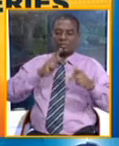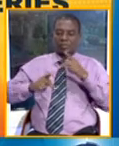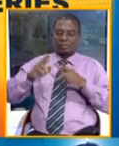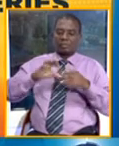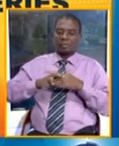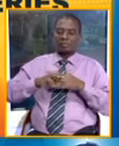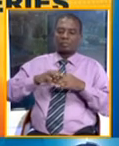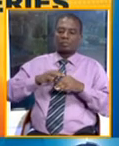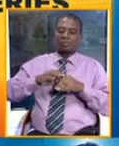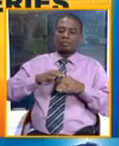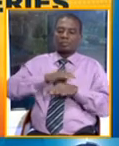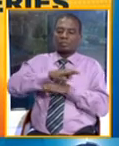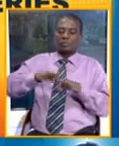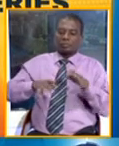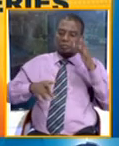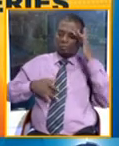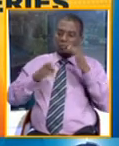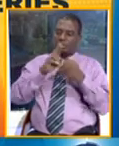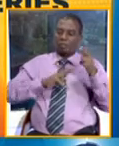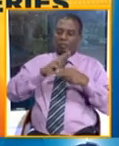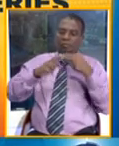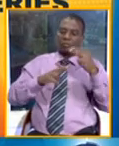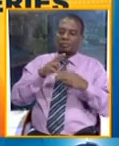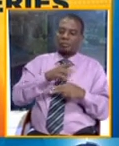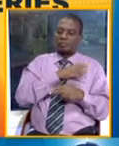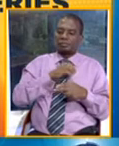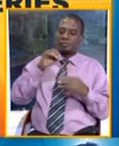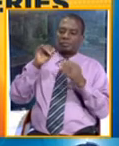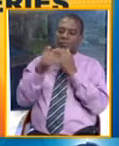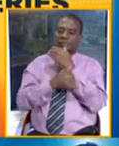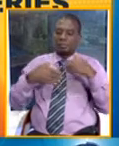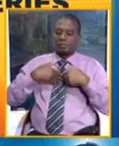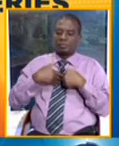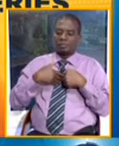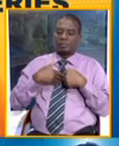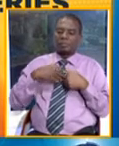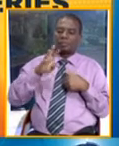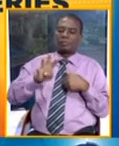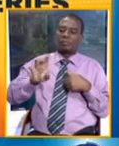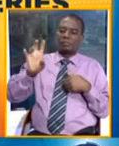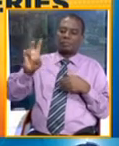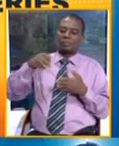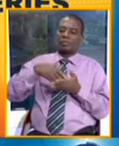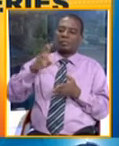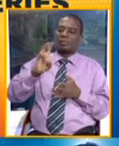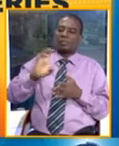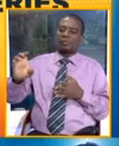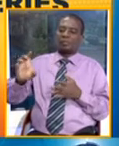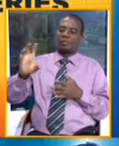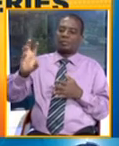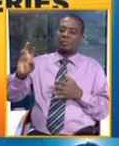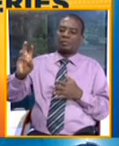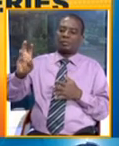de la couverture maladie universelle. Le pays comptabilise actuellement 47 760